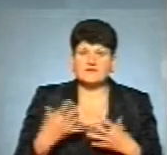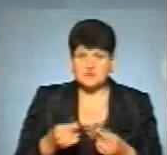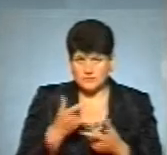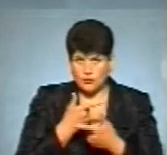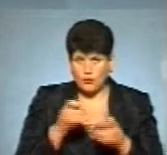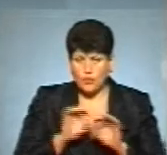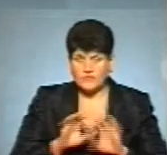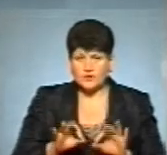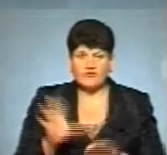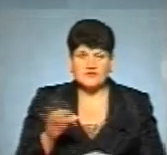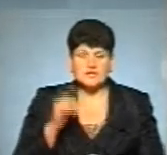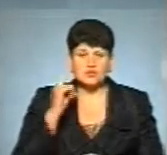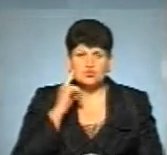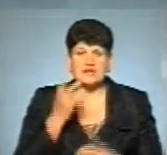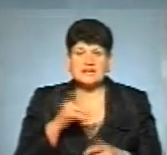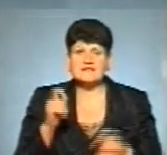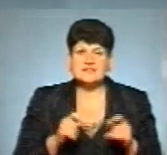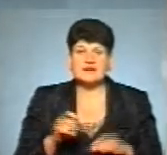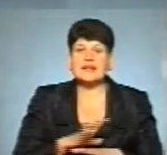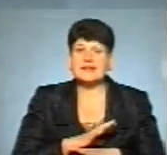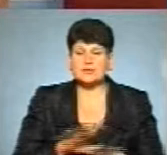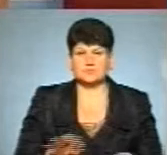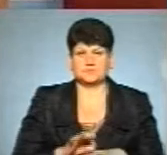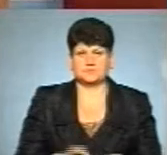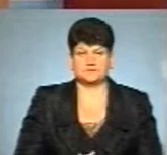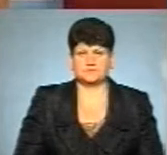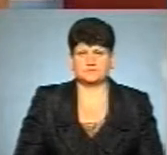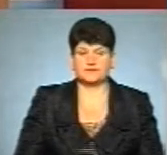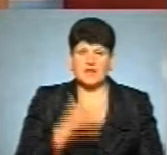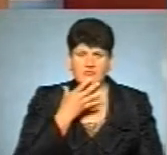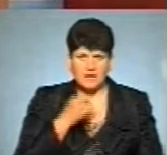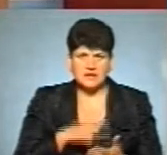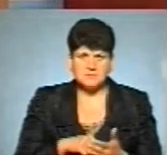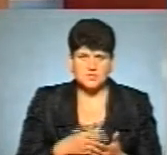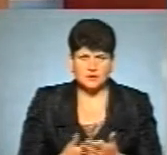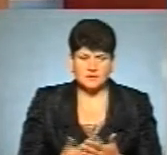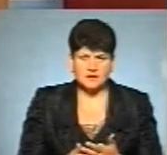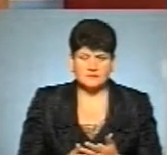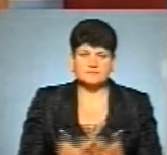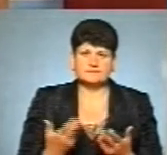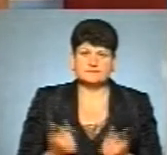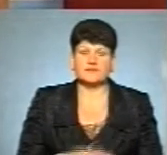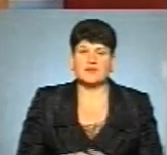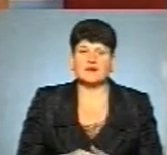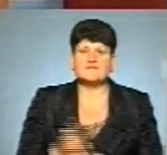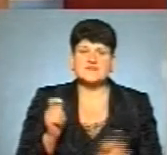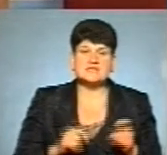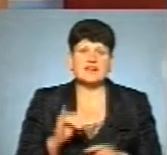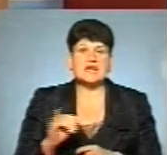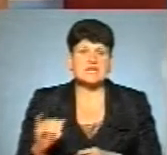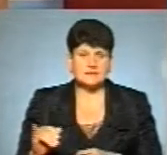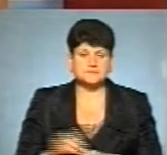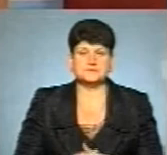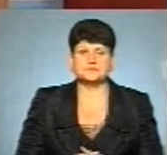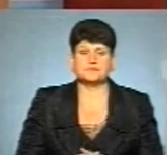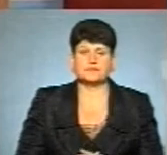повідомили, думаю, всі вже чули, які фестивалі не будуть відбуватися. Файне місто, для прикладу, одне з них. Фестиваль є.